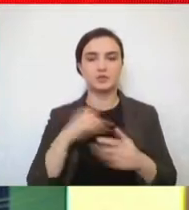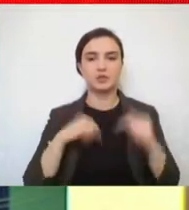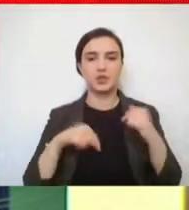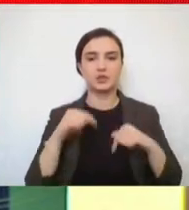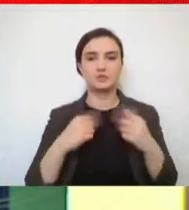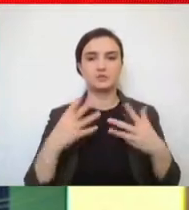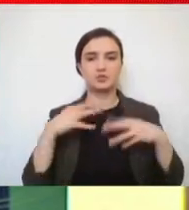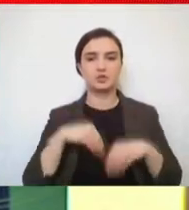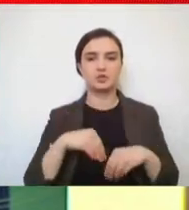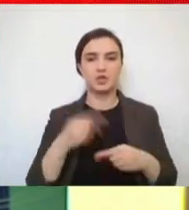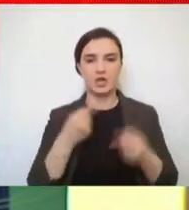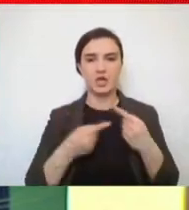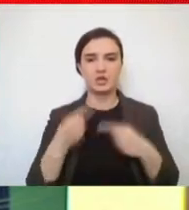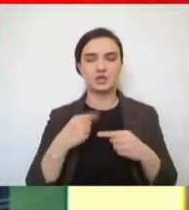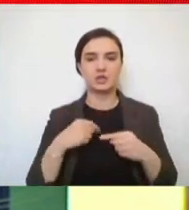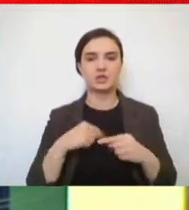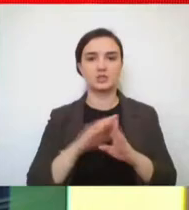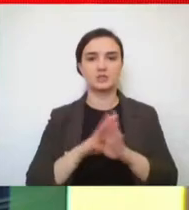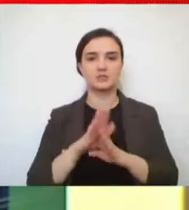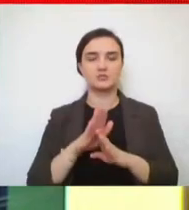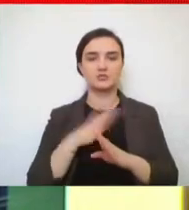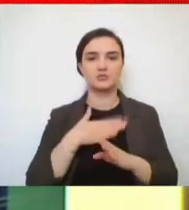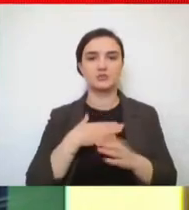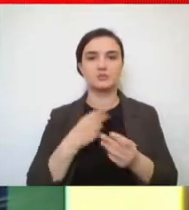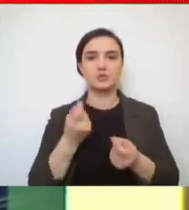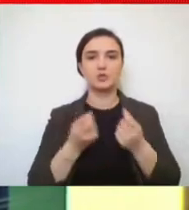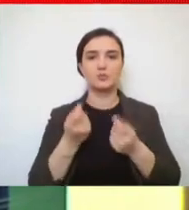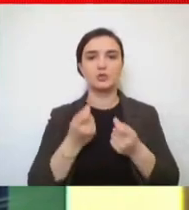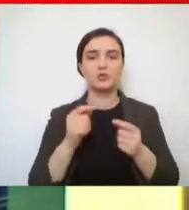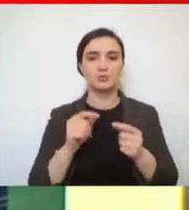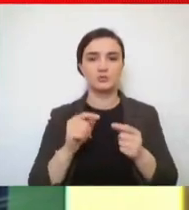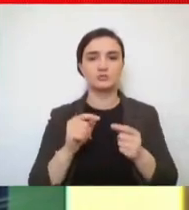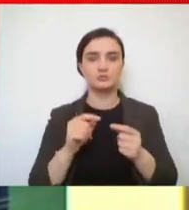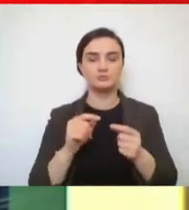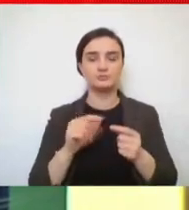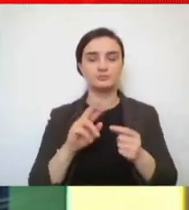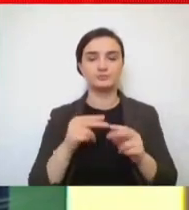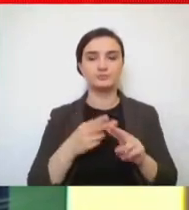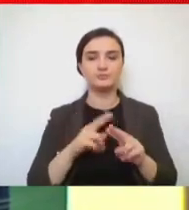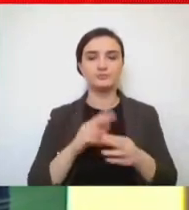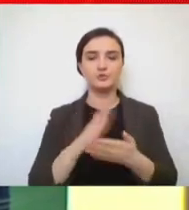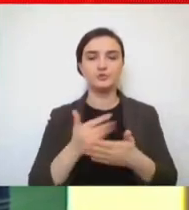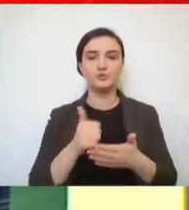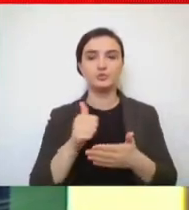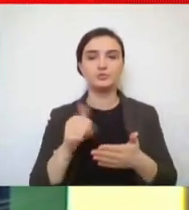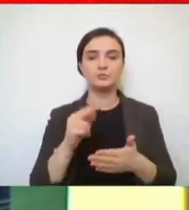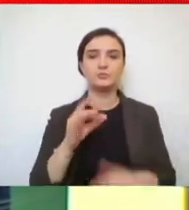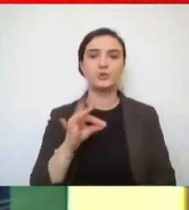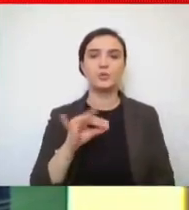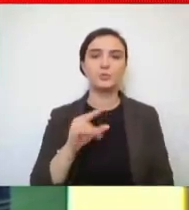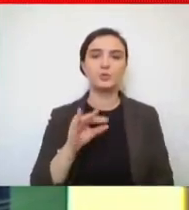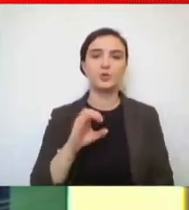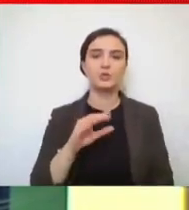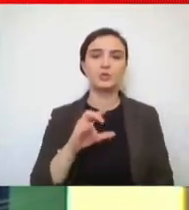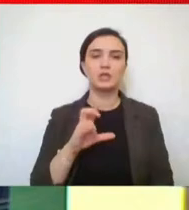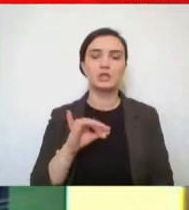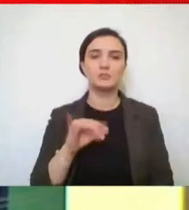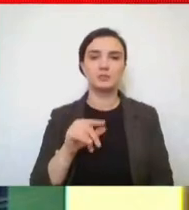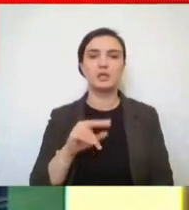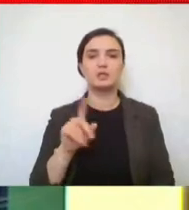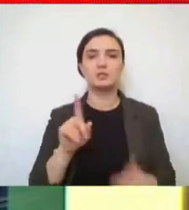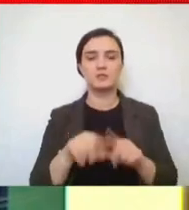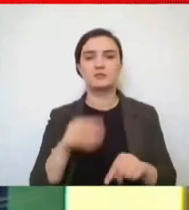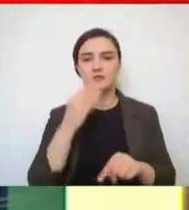აღადგენს ჩვენი მიკრობიომის წონასწორობას და ეს არის როგორც პრობიოტიკები, ანუ ცოცხალი ბაქტერიები, ასევე საკვები